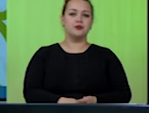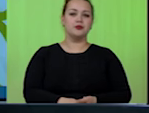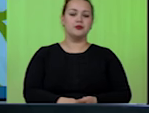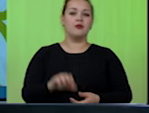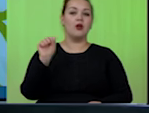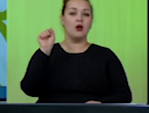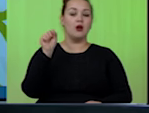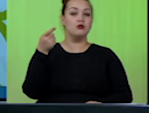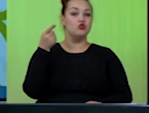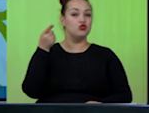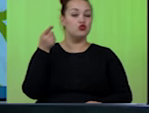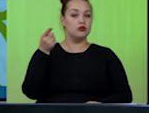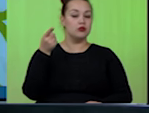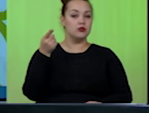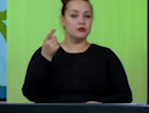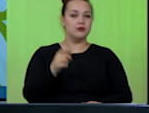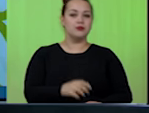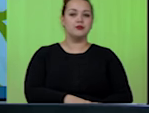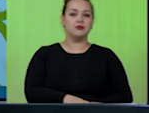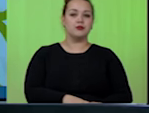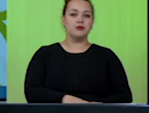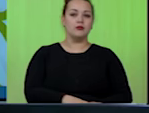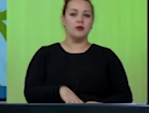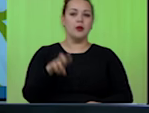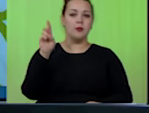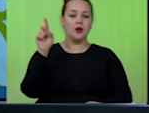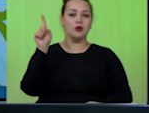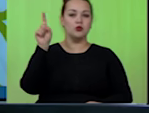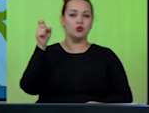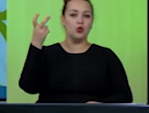А. 1000. Б.